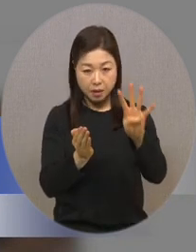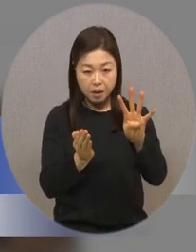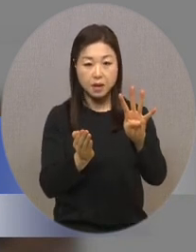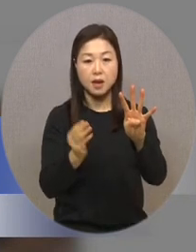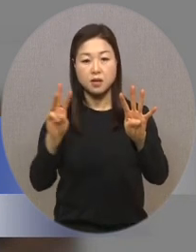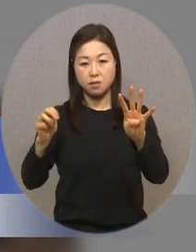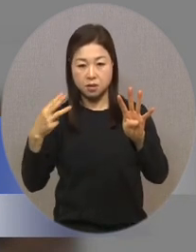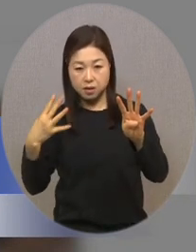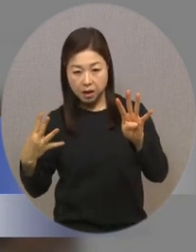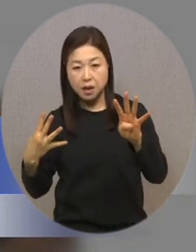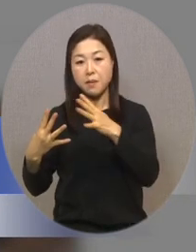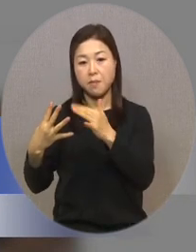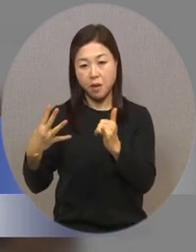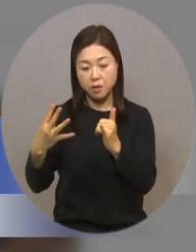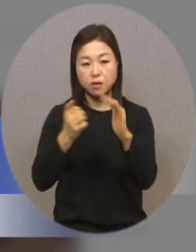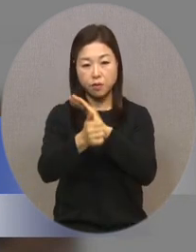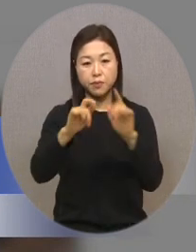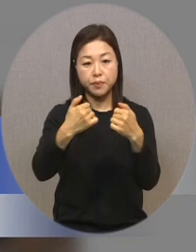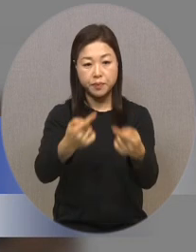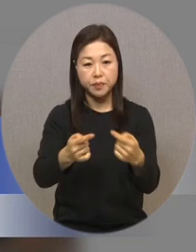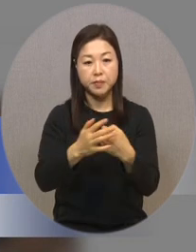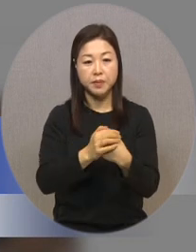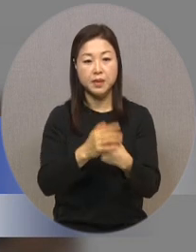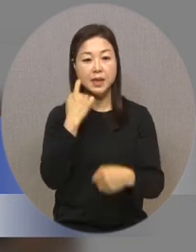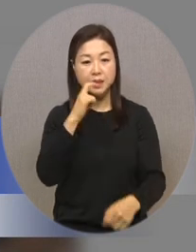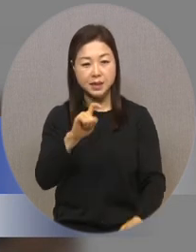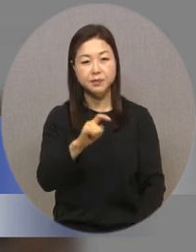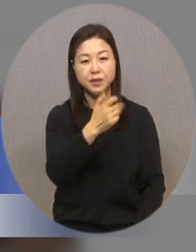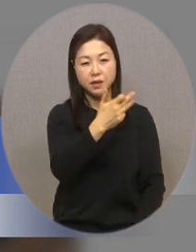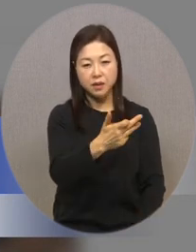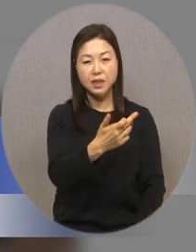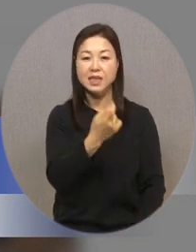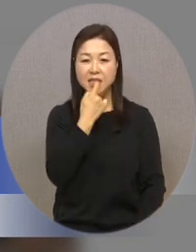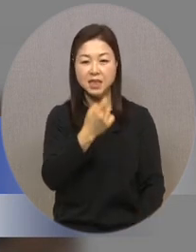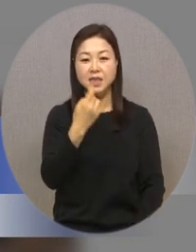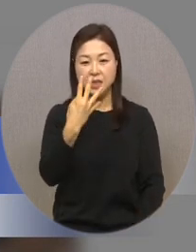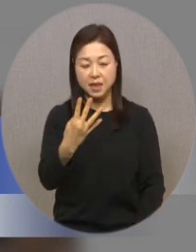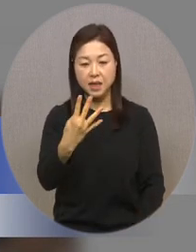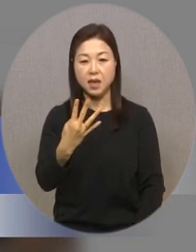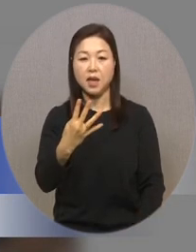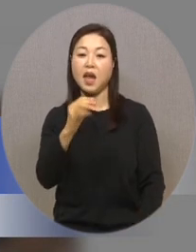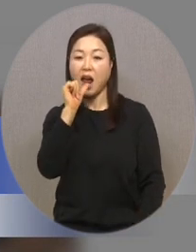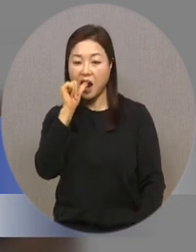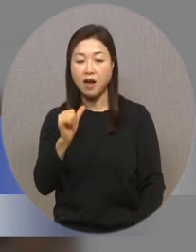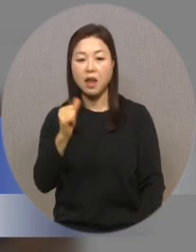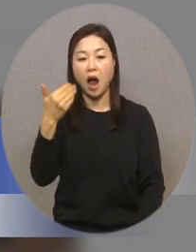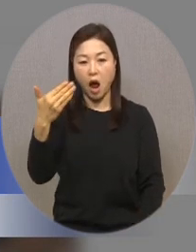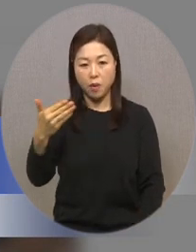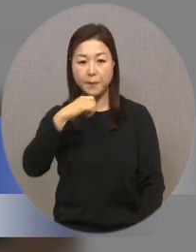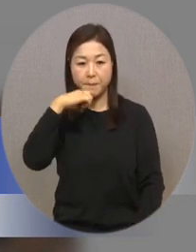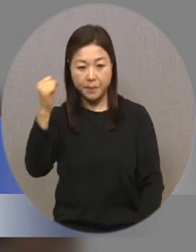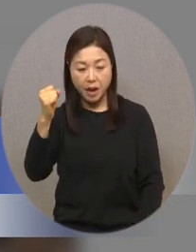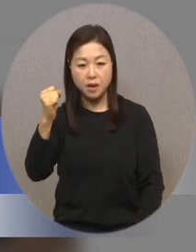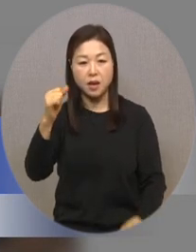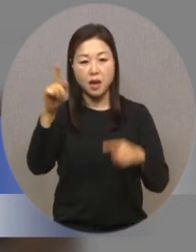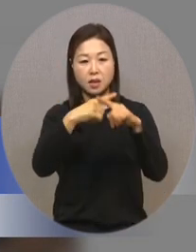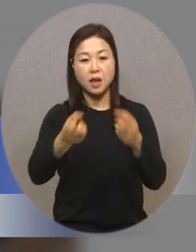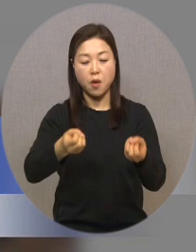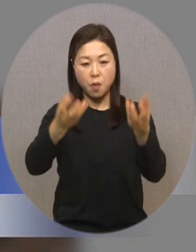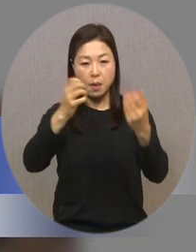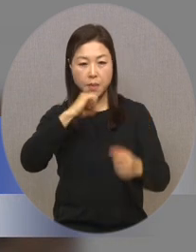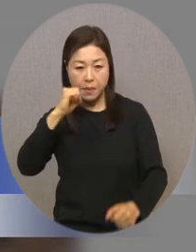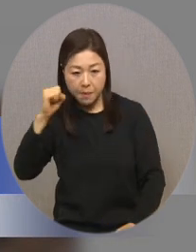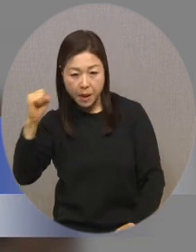출전해 금메달 18개, 은메달 4개, 동메달 9개를 획득하며 대회 7연패와 8번째